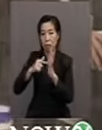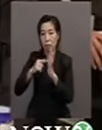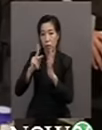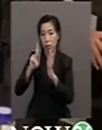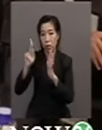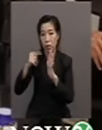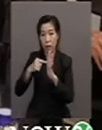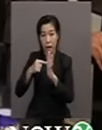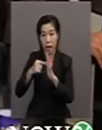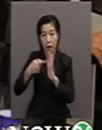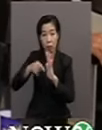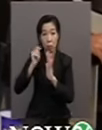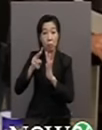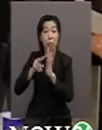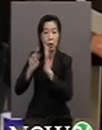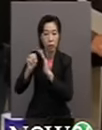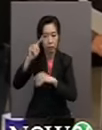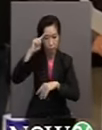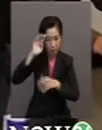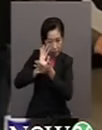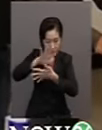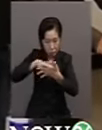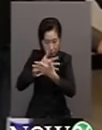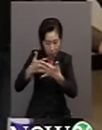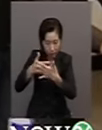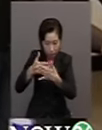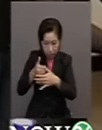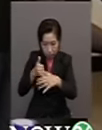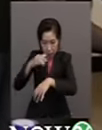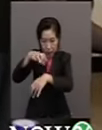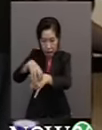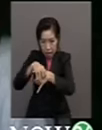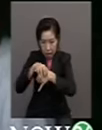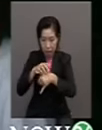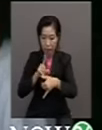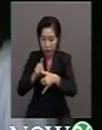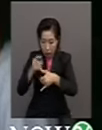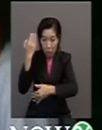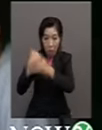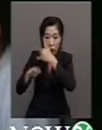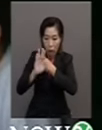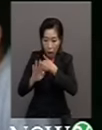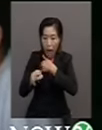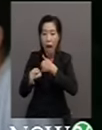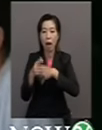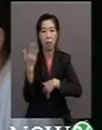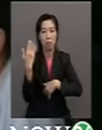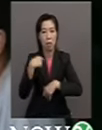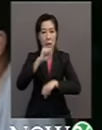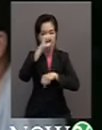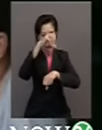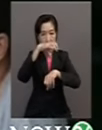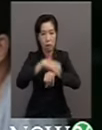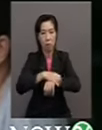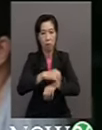ธานีครับก็เลยวางแผนจับกลุ่มนะครับแล้วพอจับกลุ่มได้ก็ไปเช็คประวัติปรากฏว่ามีหมายจับติดตัวอีก5ค